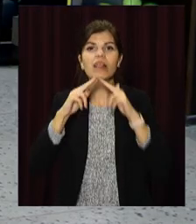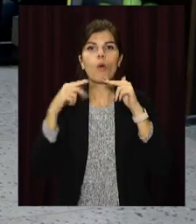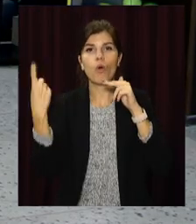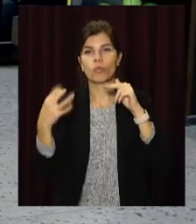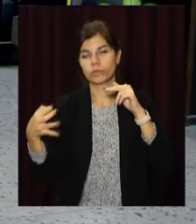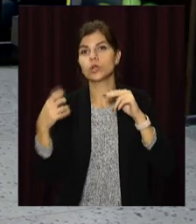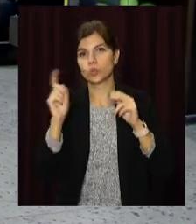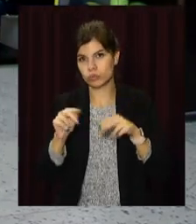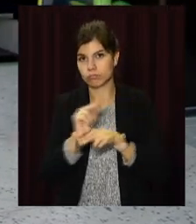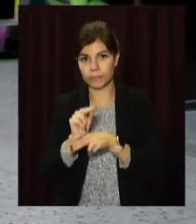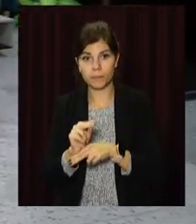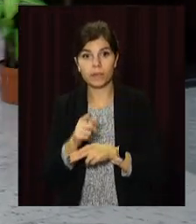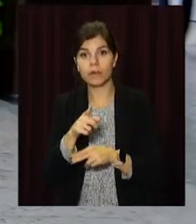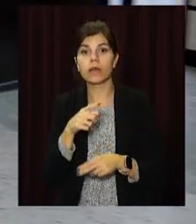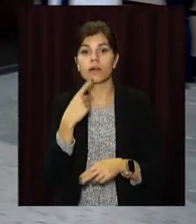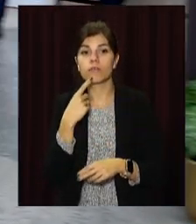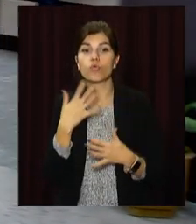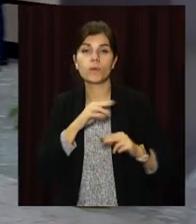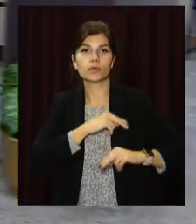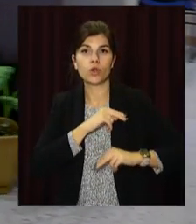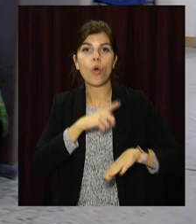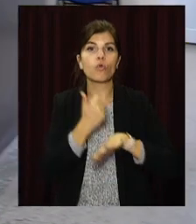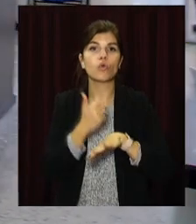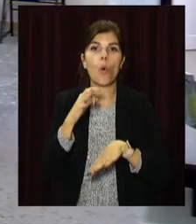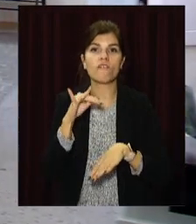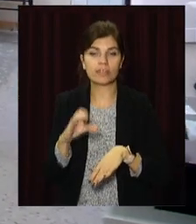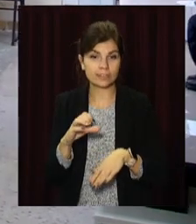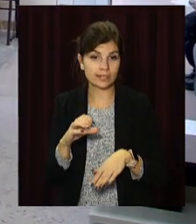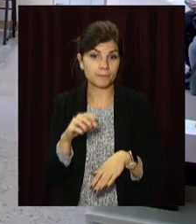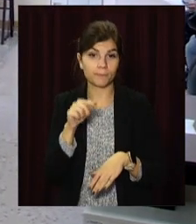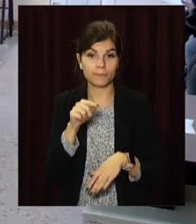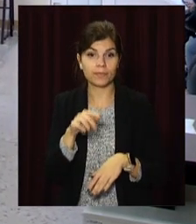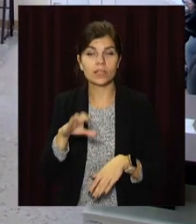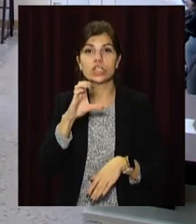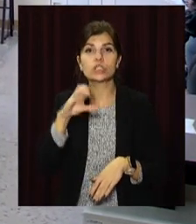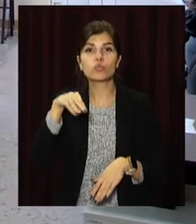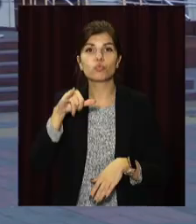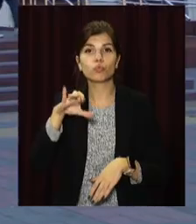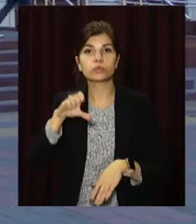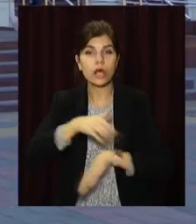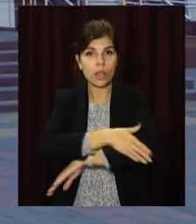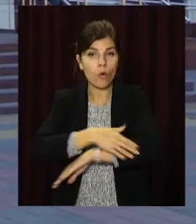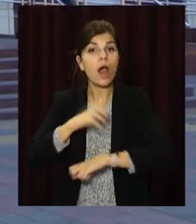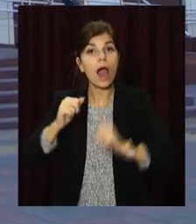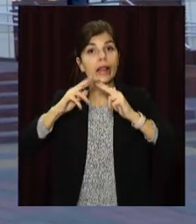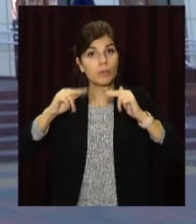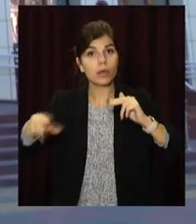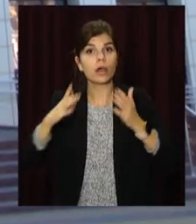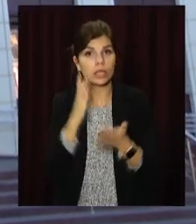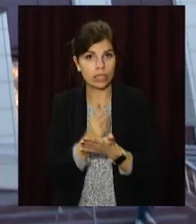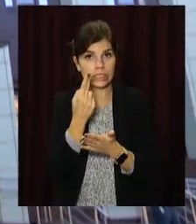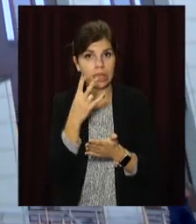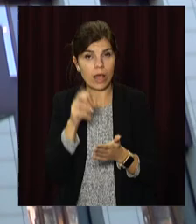вже функціонує головний офіс ЦНАПу, що на проспекті Стуса. Наразі на Дніпропетровщині 80 ЦНАПів, 63 головні офіси